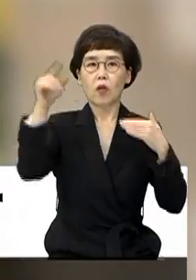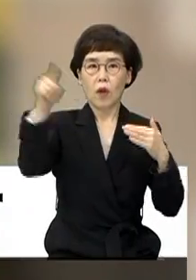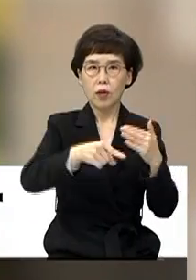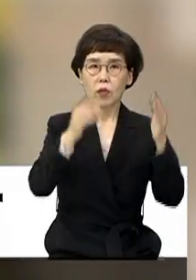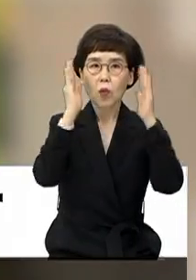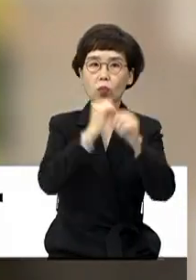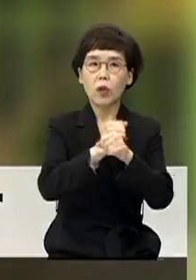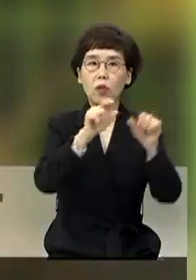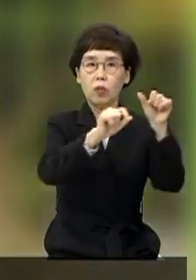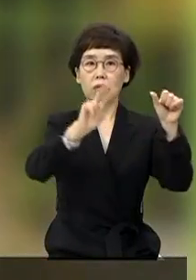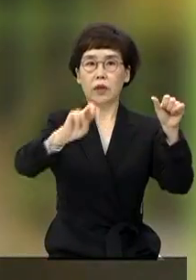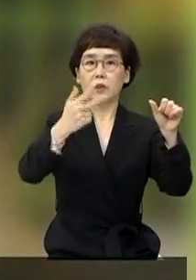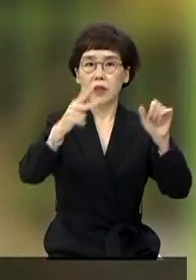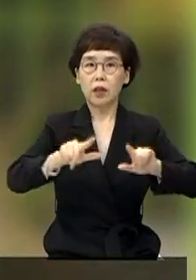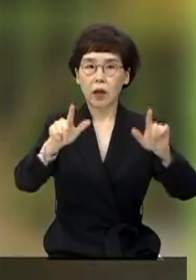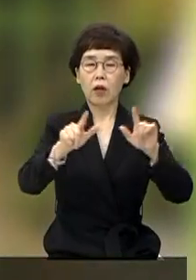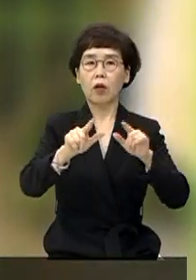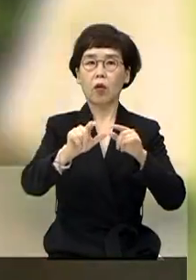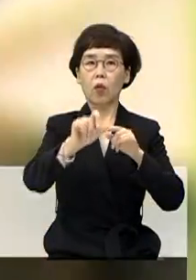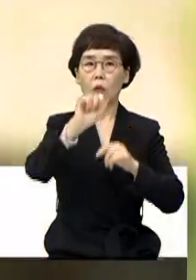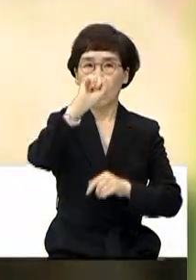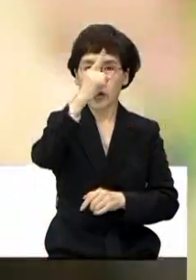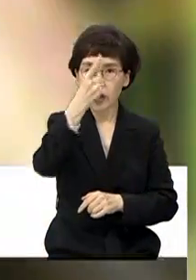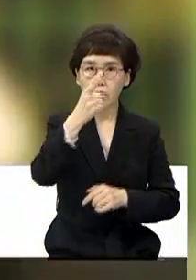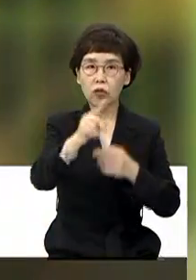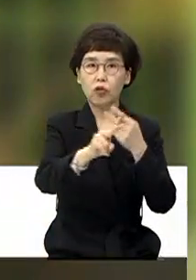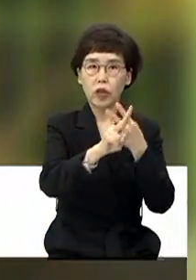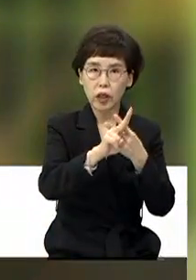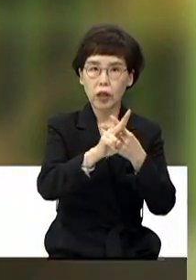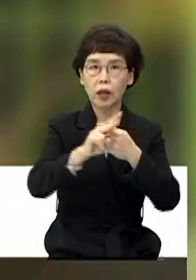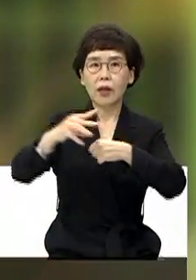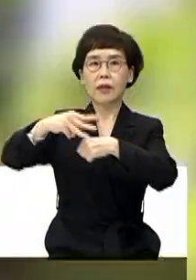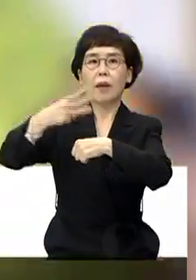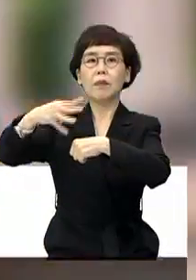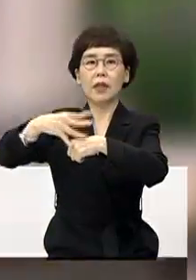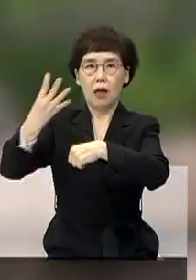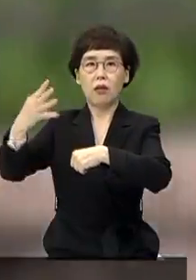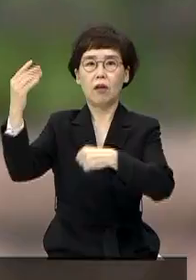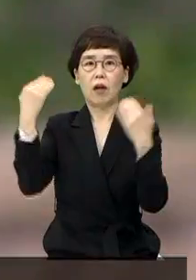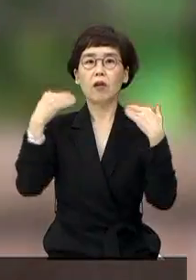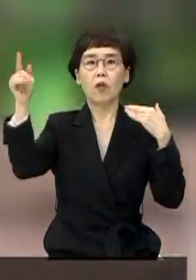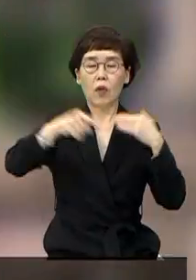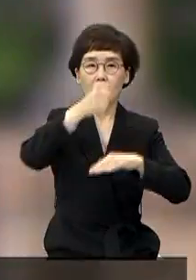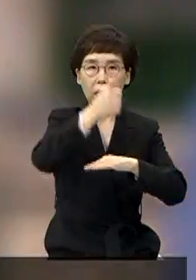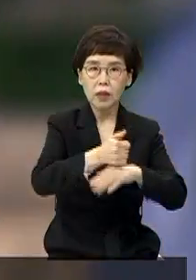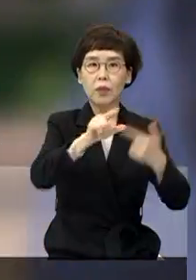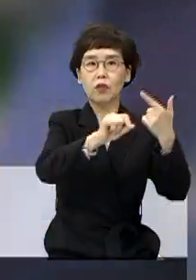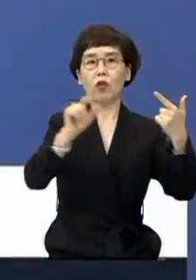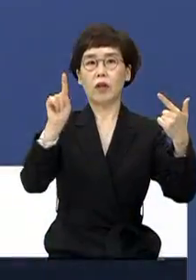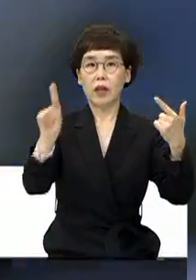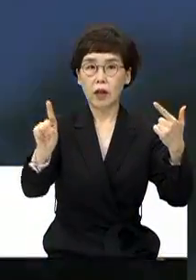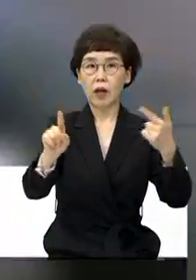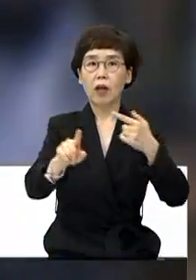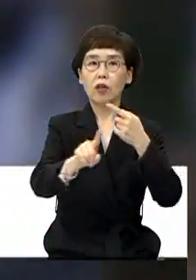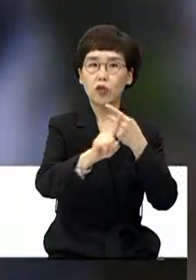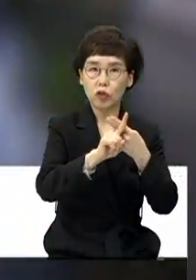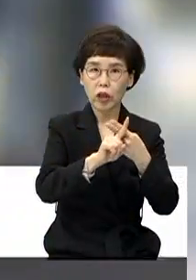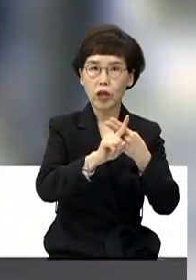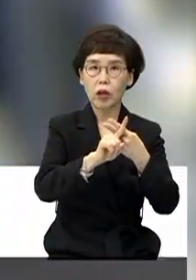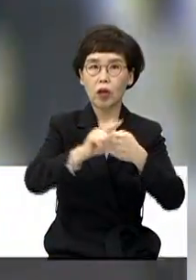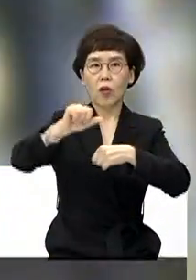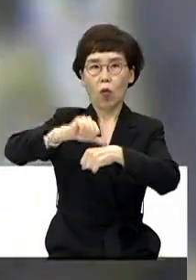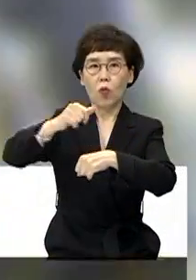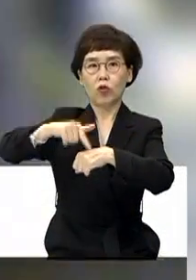5월 27일에는 고1과 중2, 초등학교 3, 4학년이 등교합니다. 마지막으로 6월 1일에는 중1과 초등학교